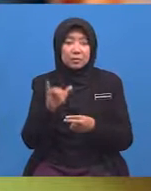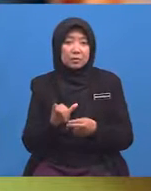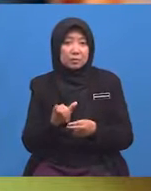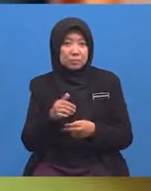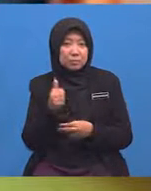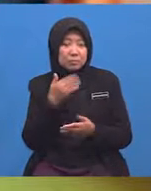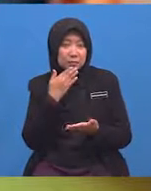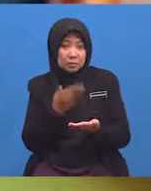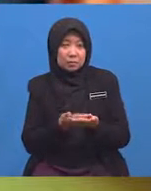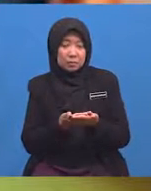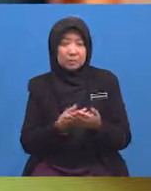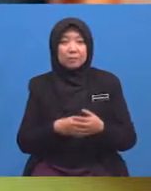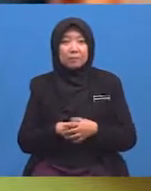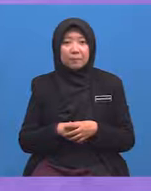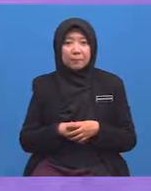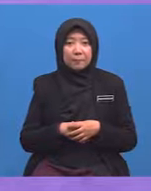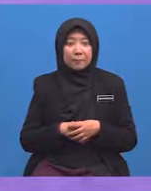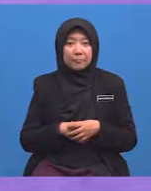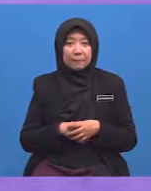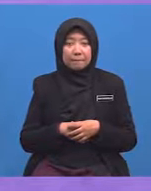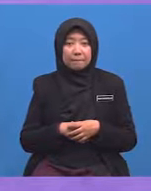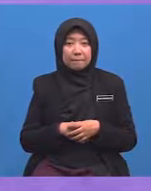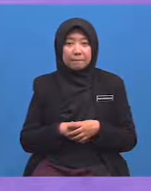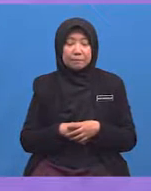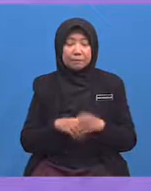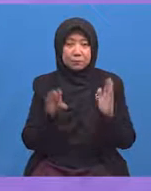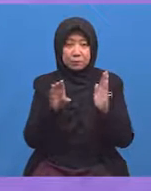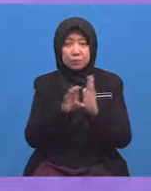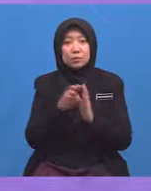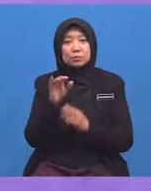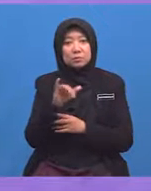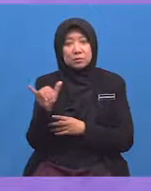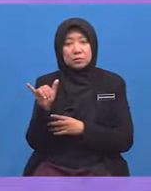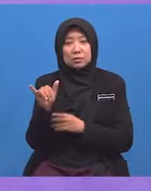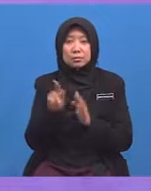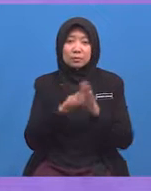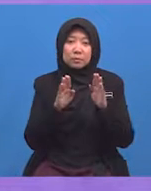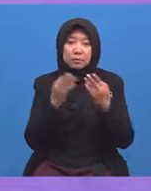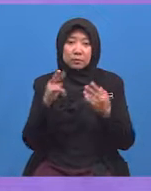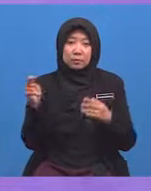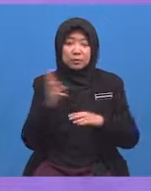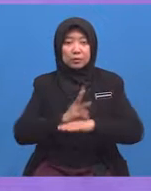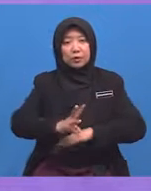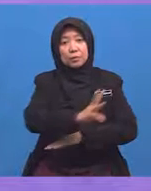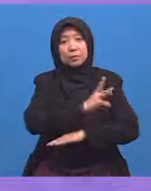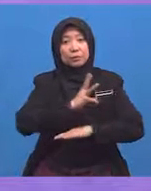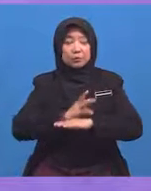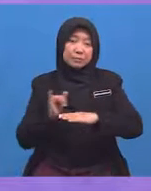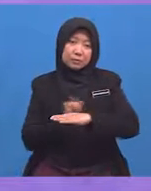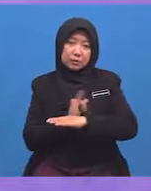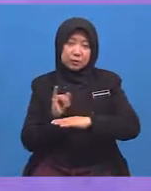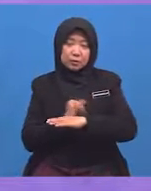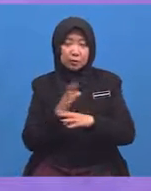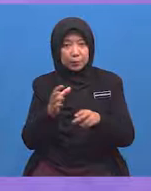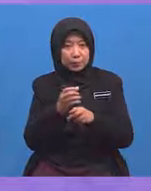jaringan pengangkutan yang cekap. Contohnya, pembukaan kawasan perindustrian